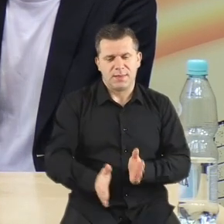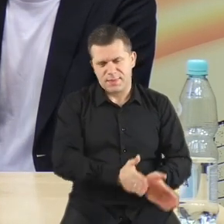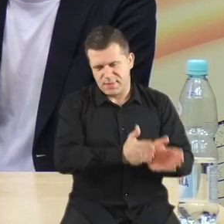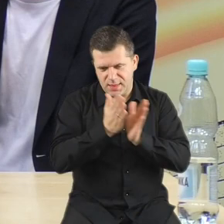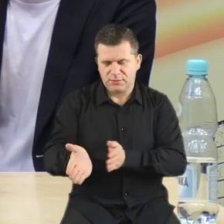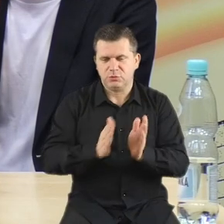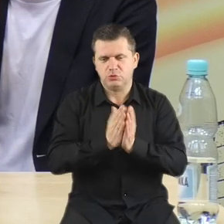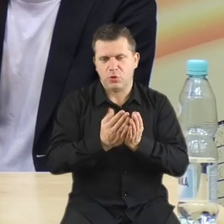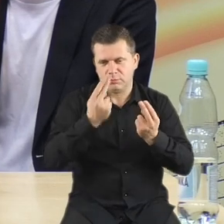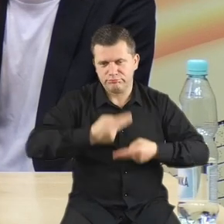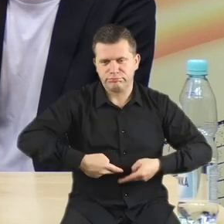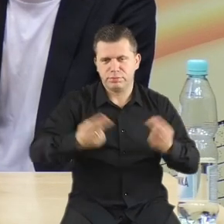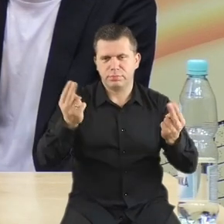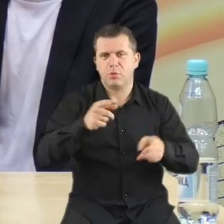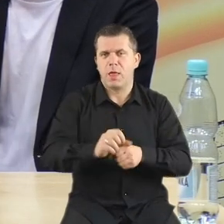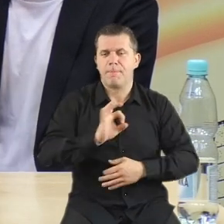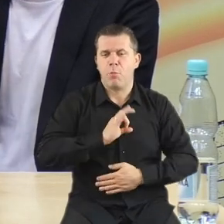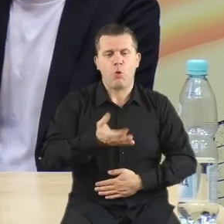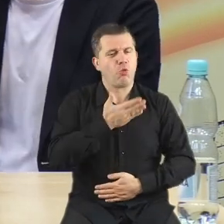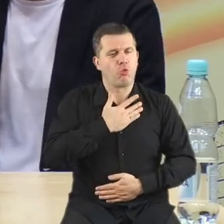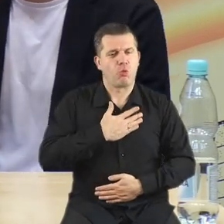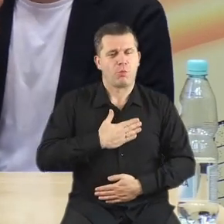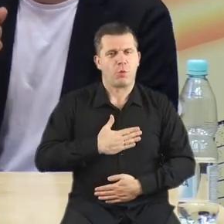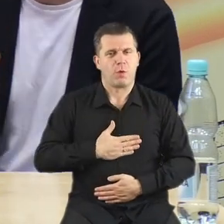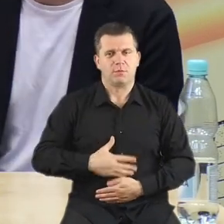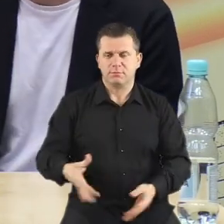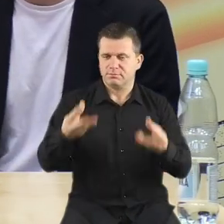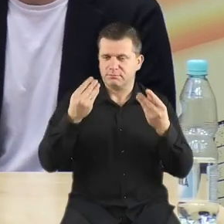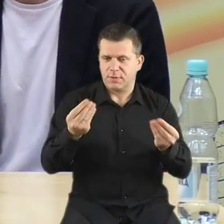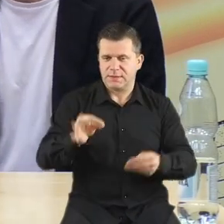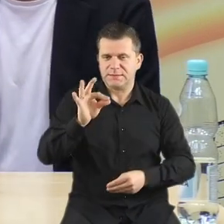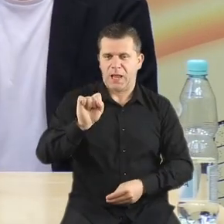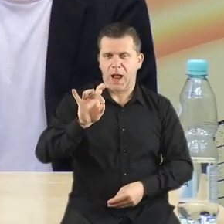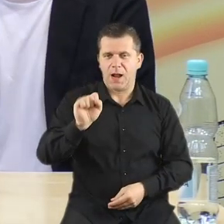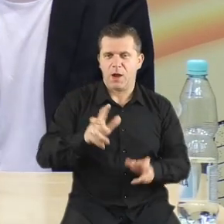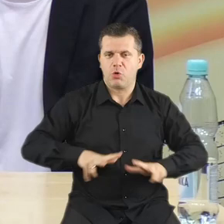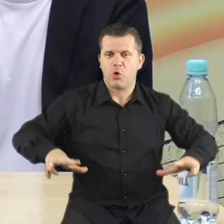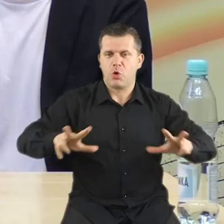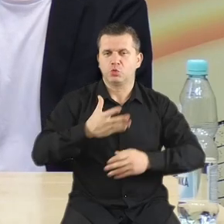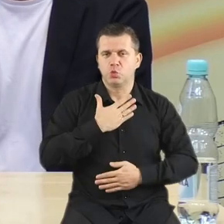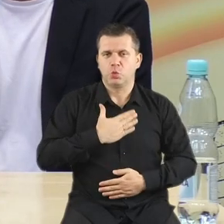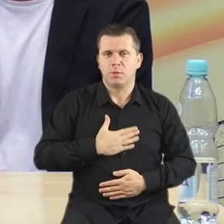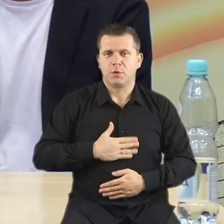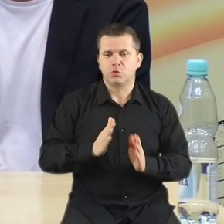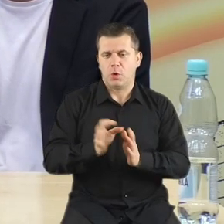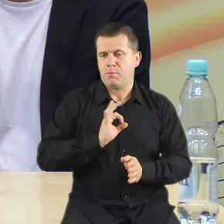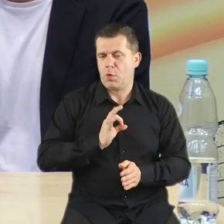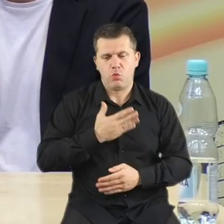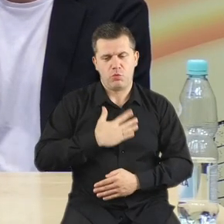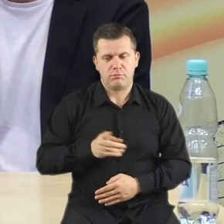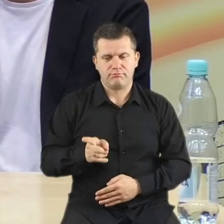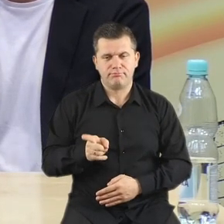kolejną książkę, która właśnie jest moją ulubioną, wspaniałą sagą rodzinną. Ulubiona książka, moja